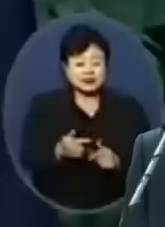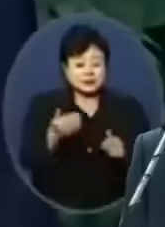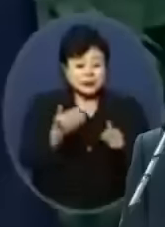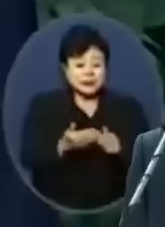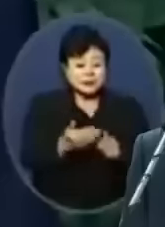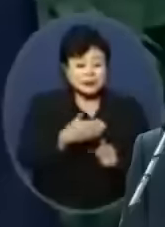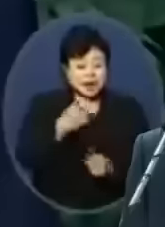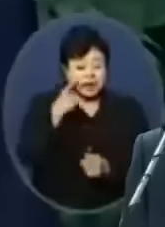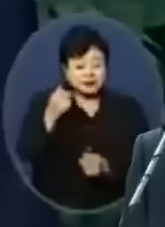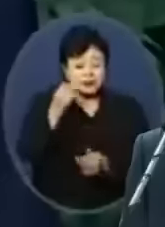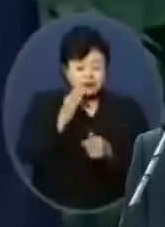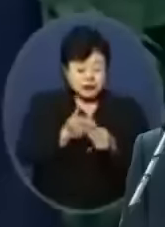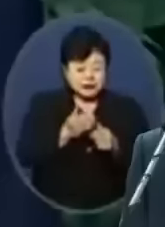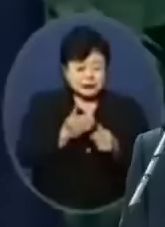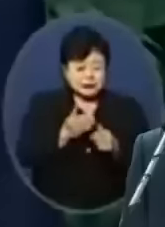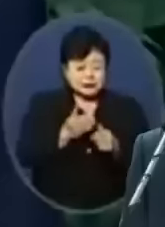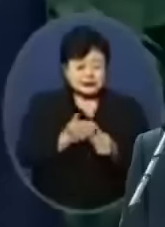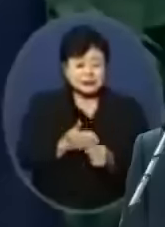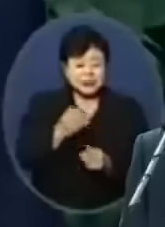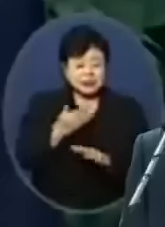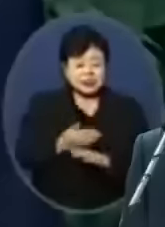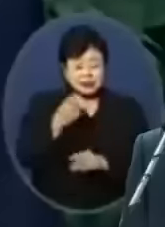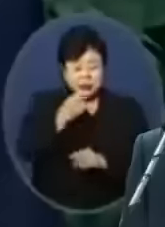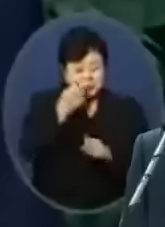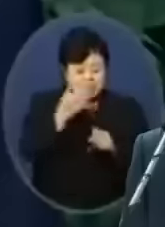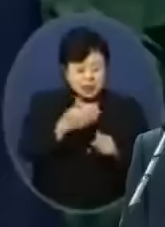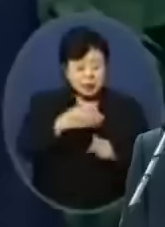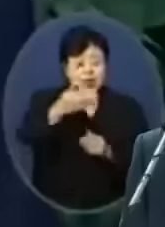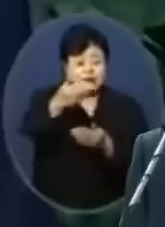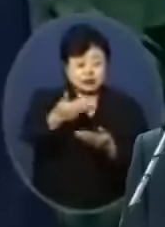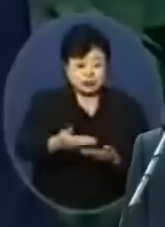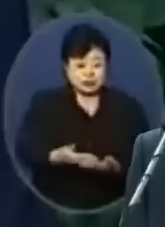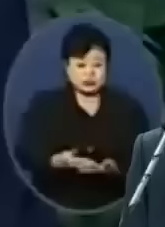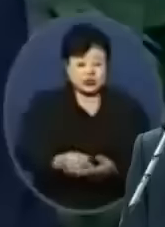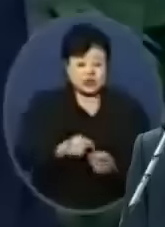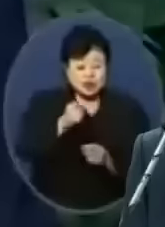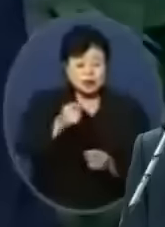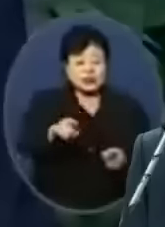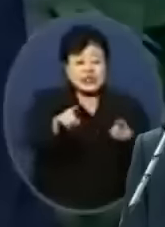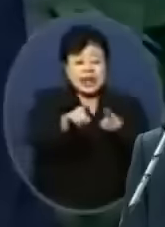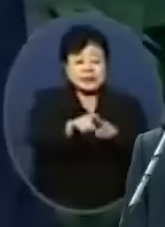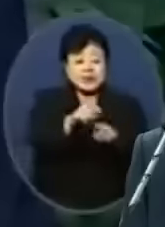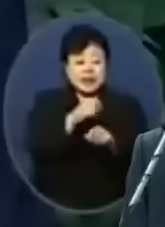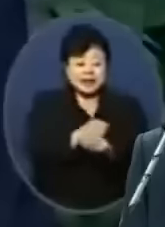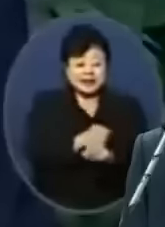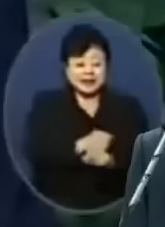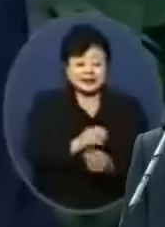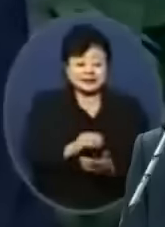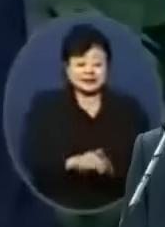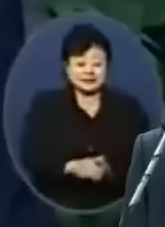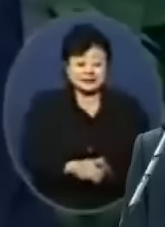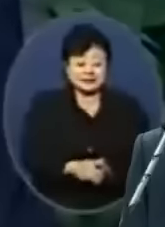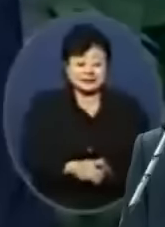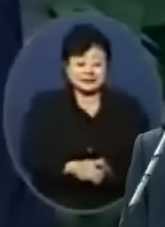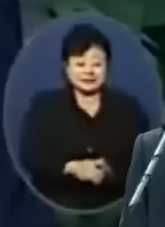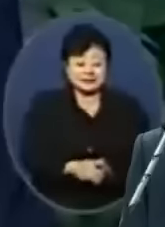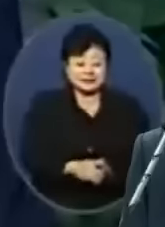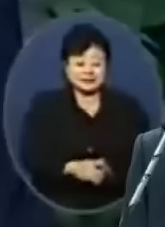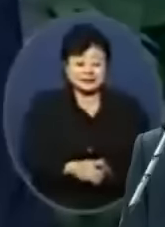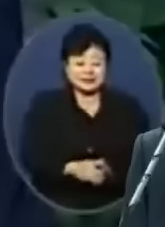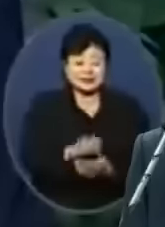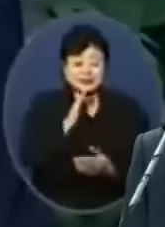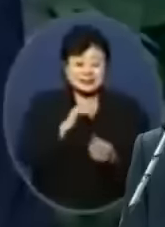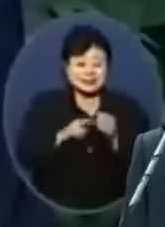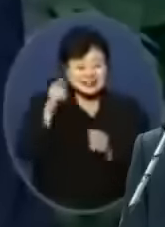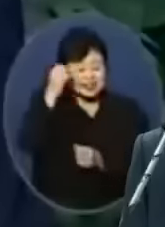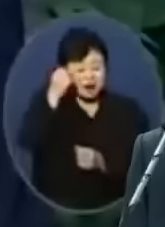예수님께서 내가 아버지께 구하겠으니 그가 또 다른 보혜사를 너에게 주사 영원토록 너희와 함께 있게 하시리니 전